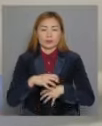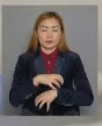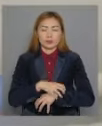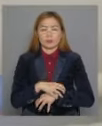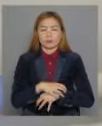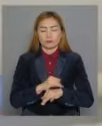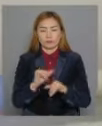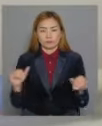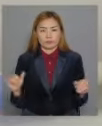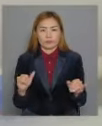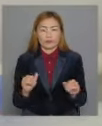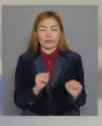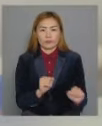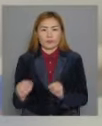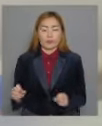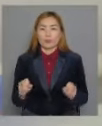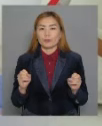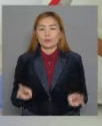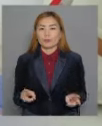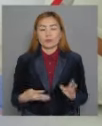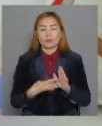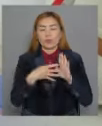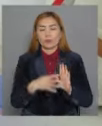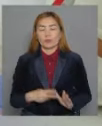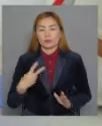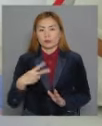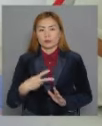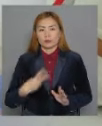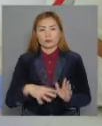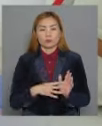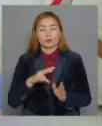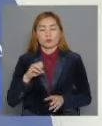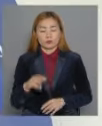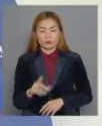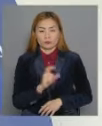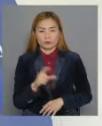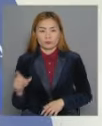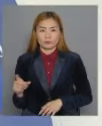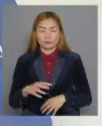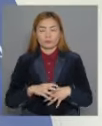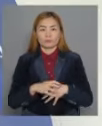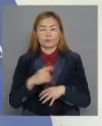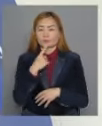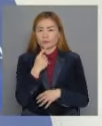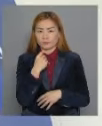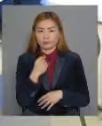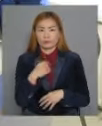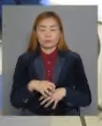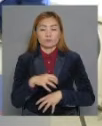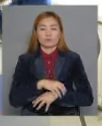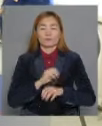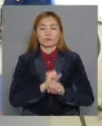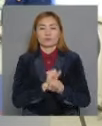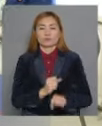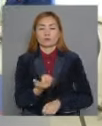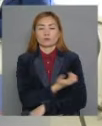қарай таралуының алдын алу мақсатында 9 айда 20-29 жастағы адамдар арасында қызылшаға қарсы қосымша